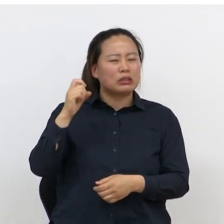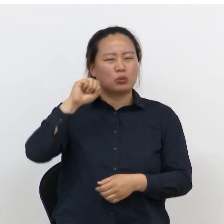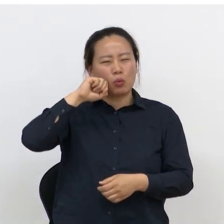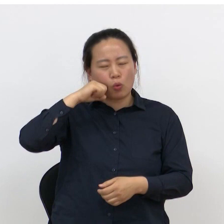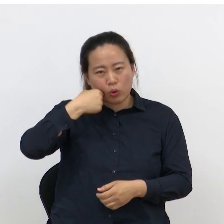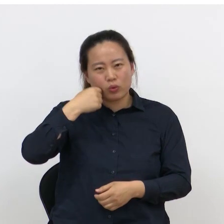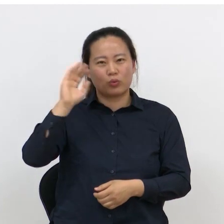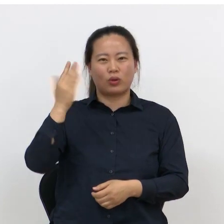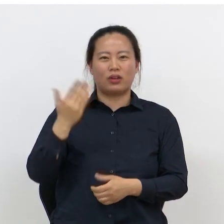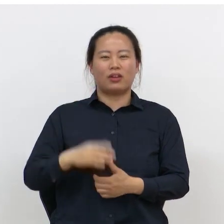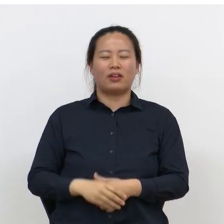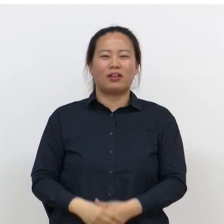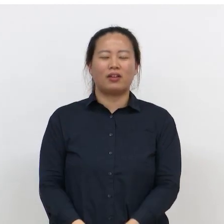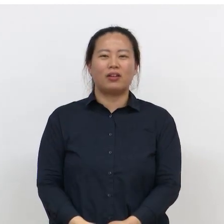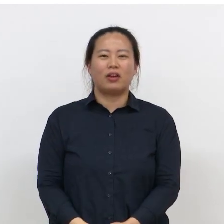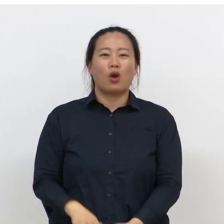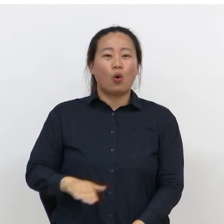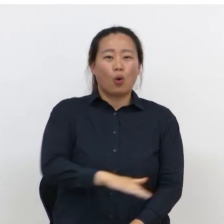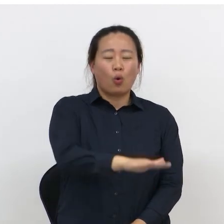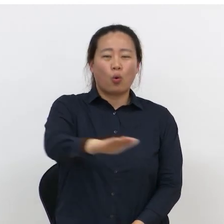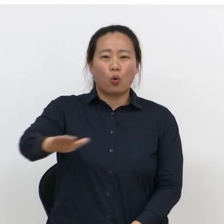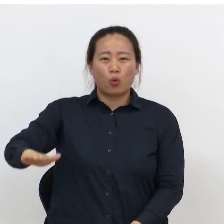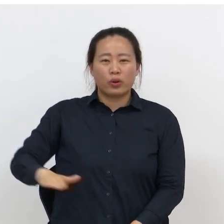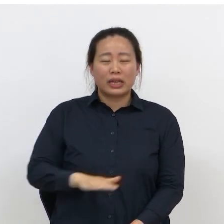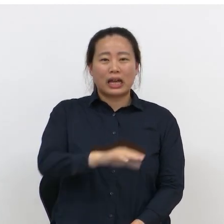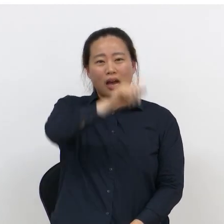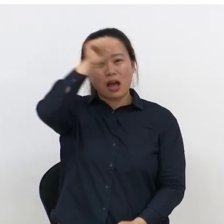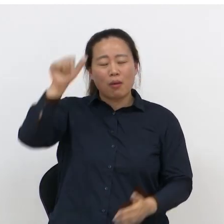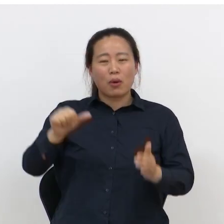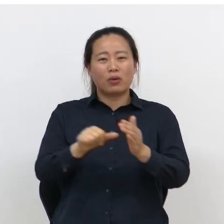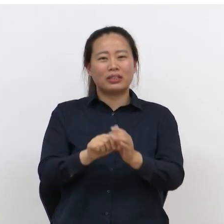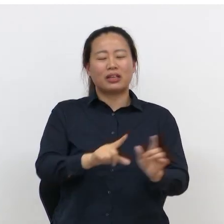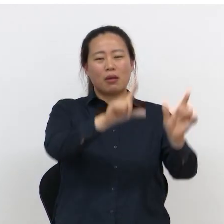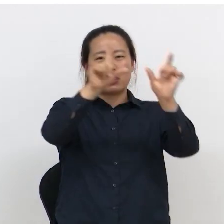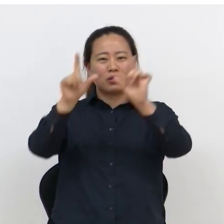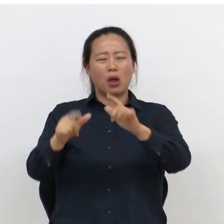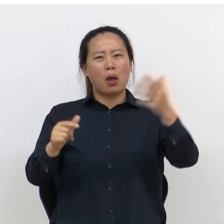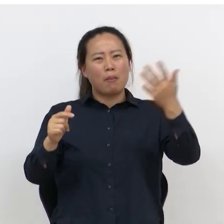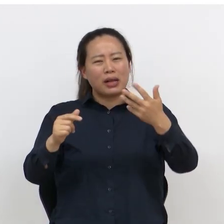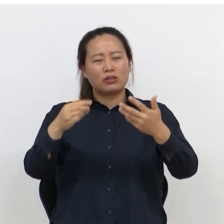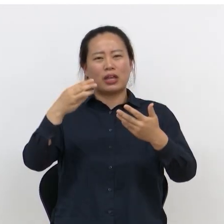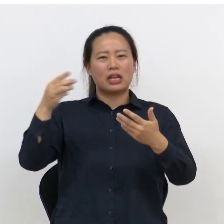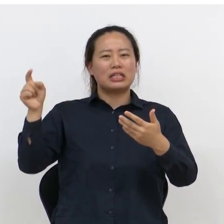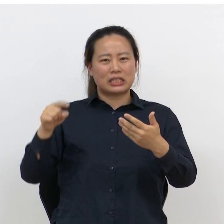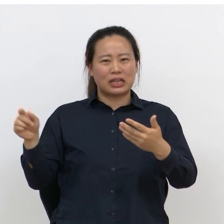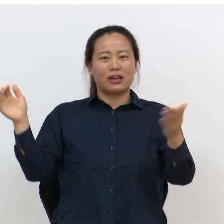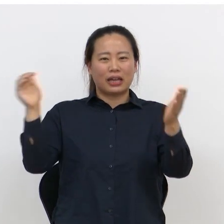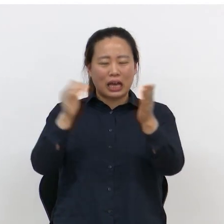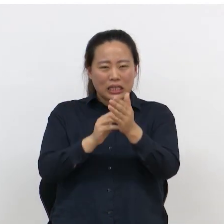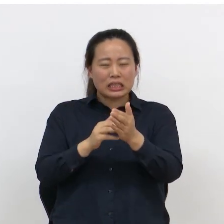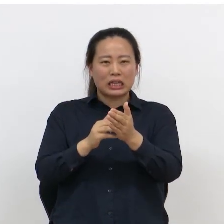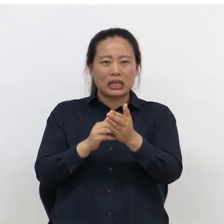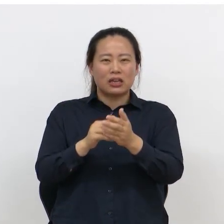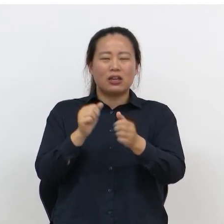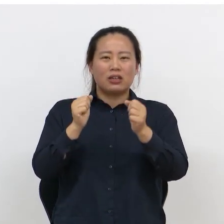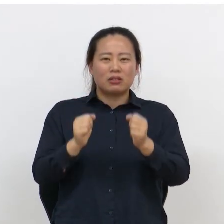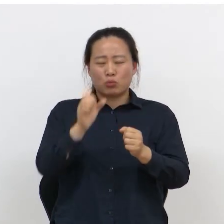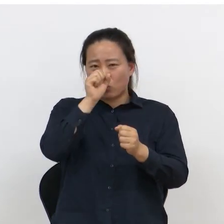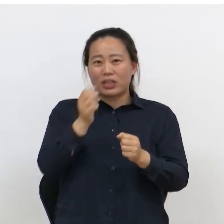그렇게 되겠죠. 우리가 한평생 살면서 8,000Hz까지 청력을 다 유지하면 좋겠지만